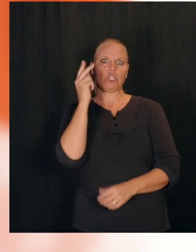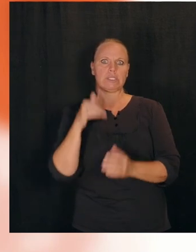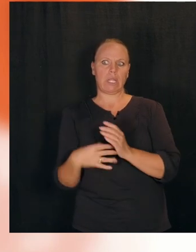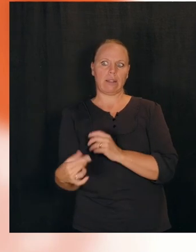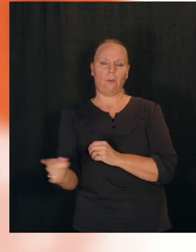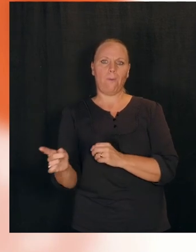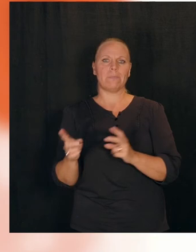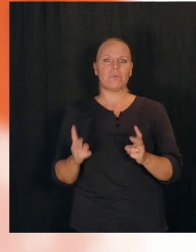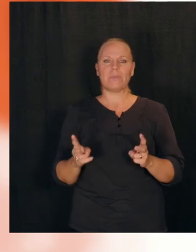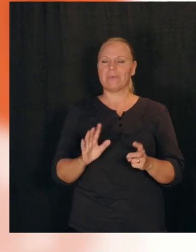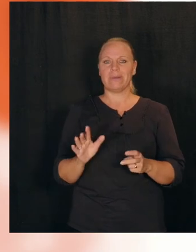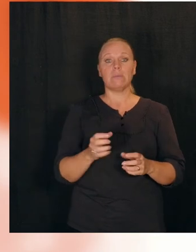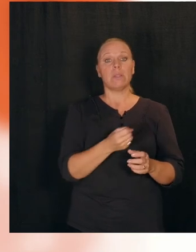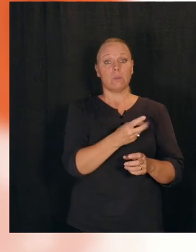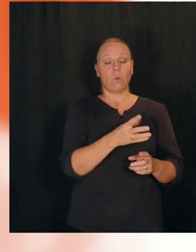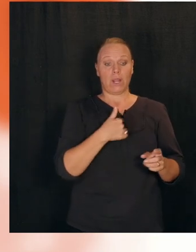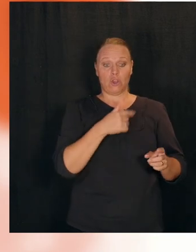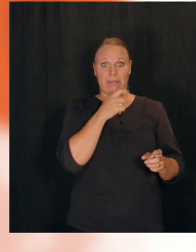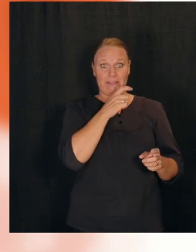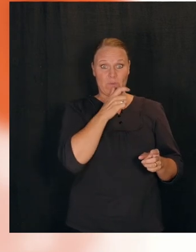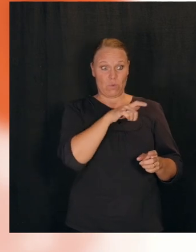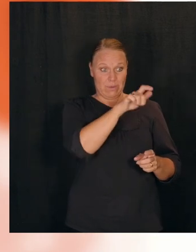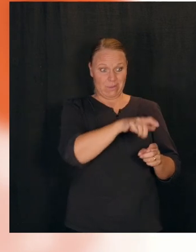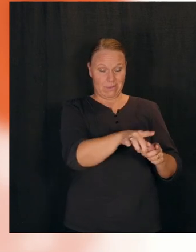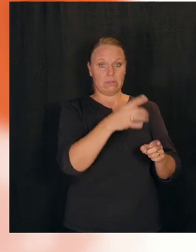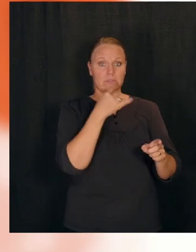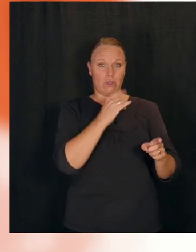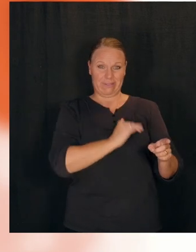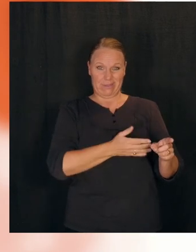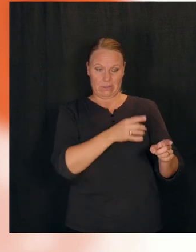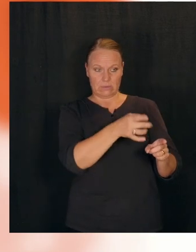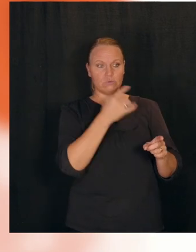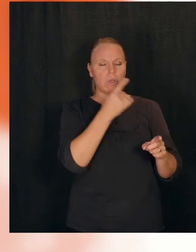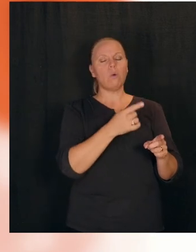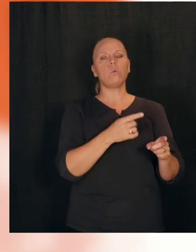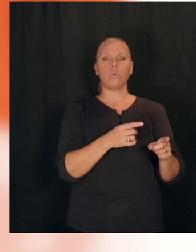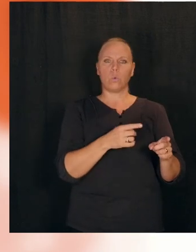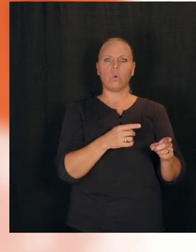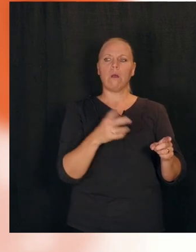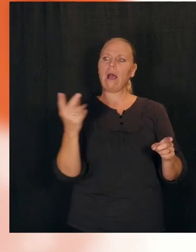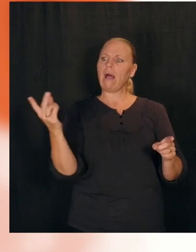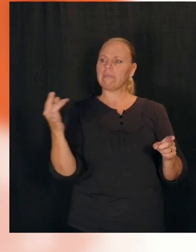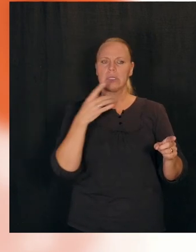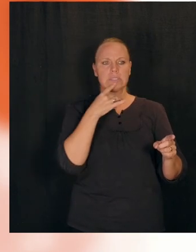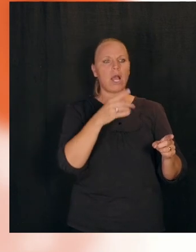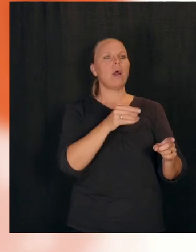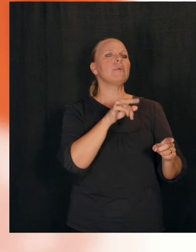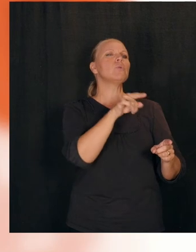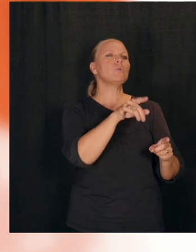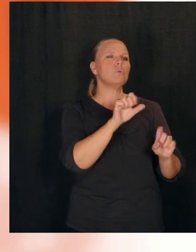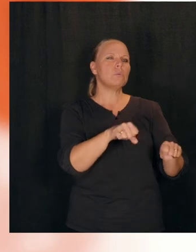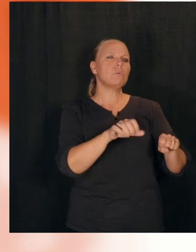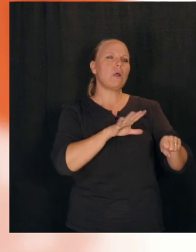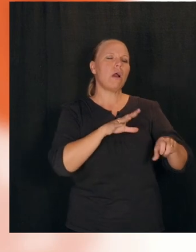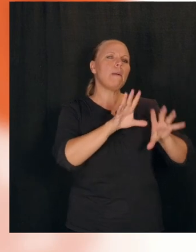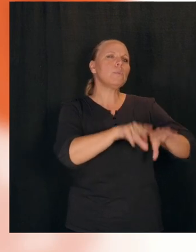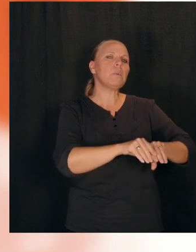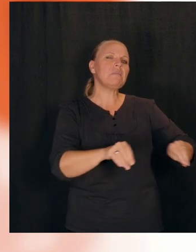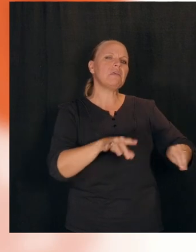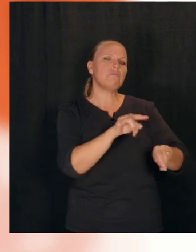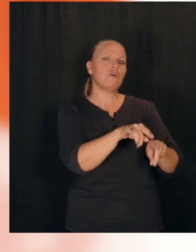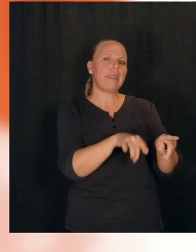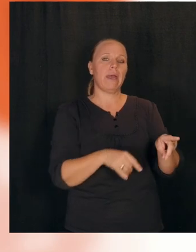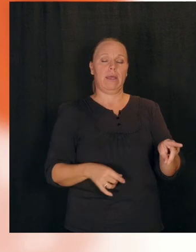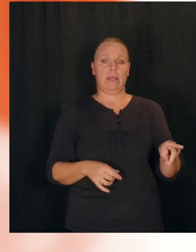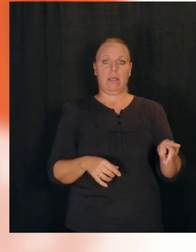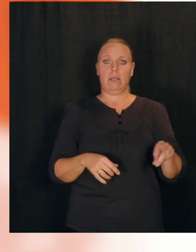en av dem jag intervjuade kommenterade att hon brukar få kommentarer om att ja, men du borde ha en budget för detta. Och då hon